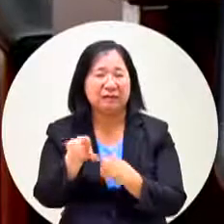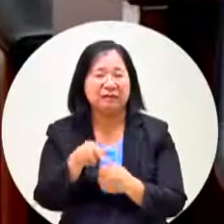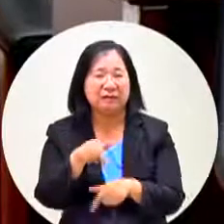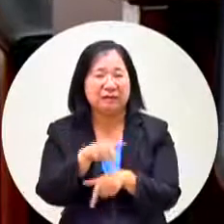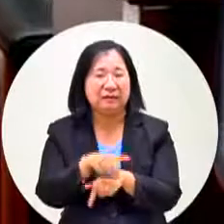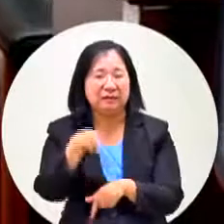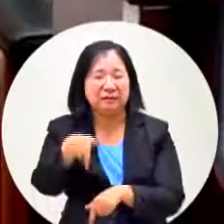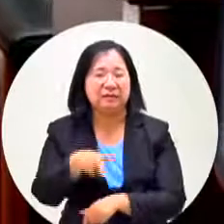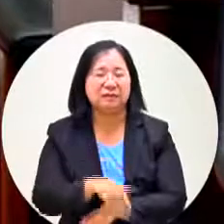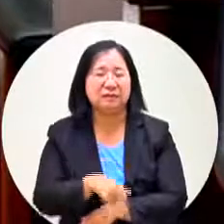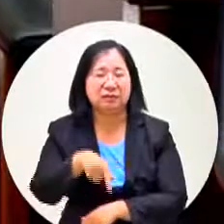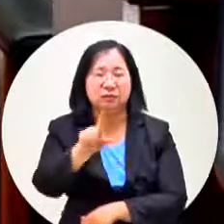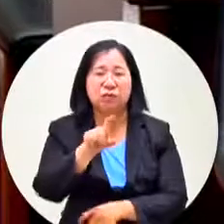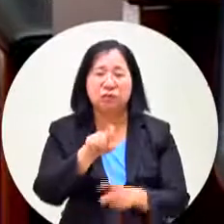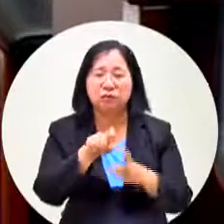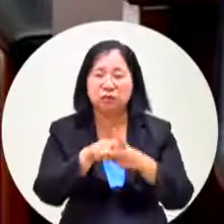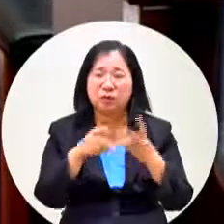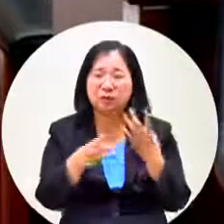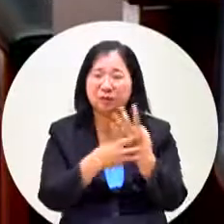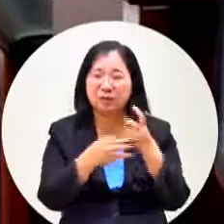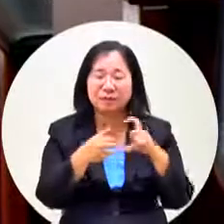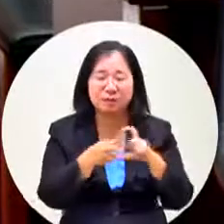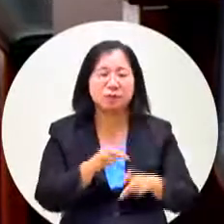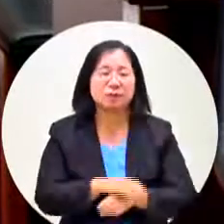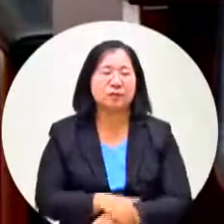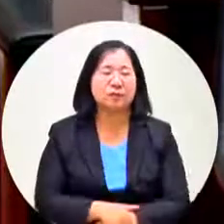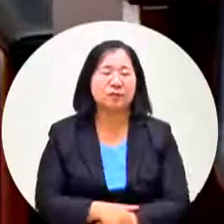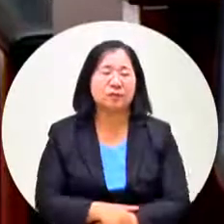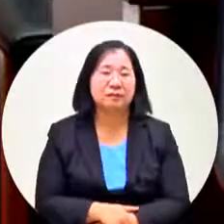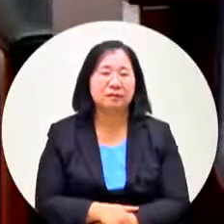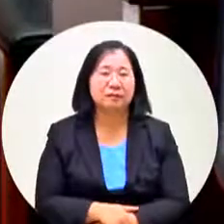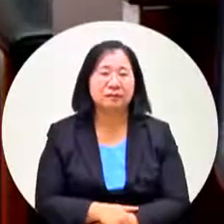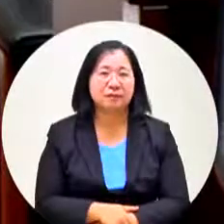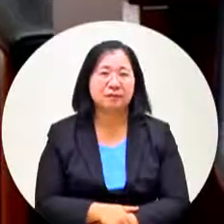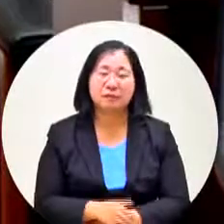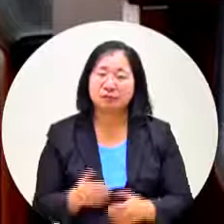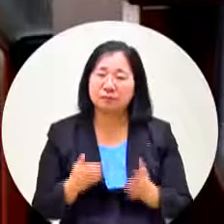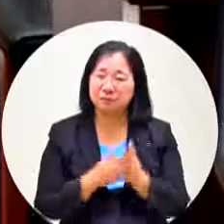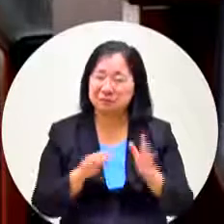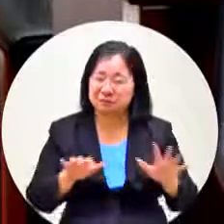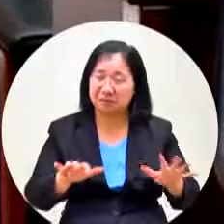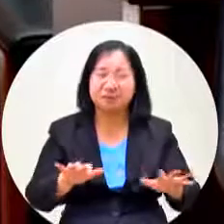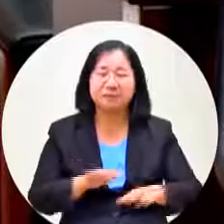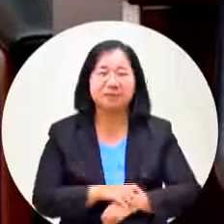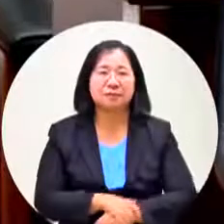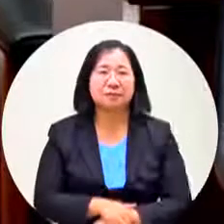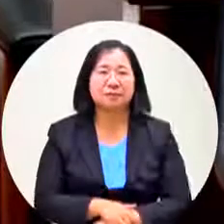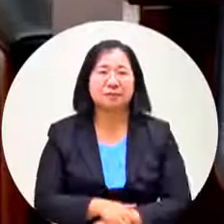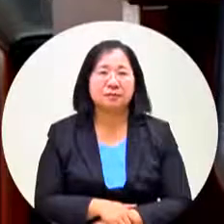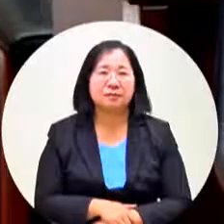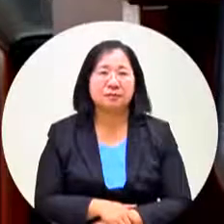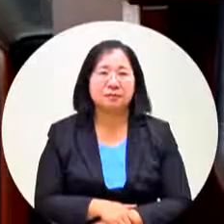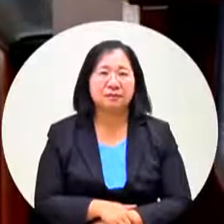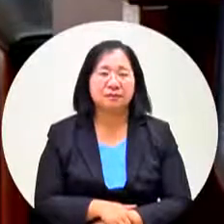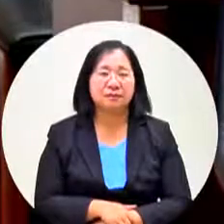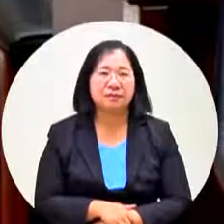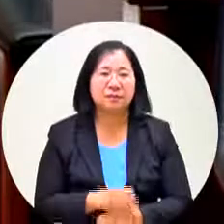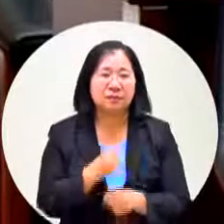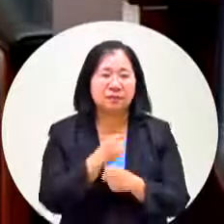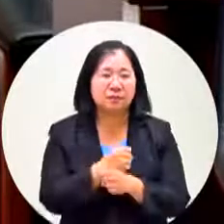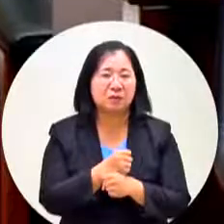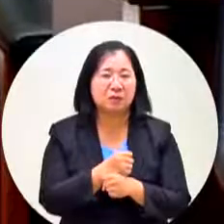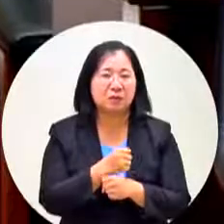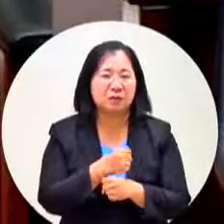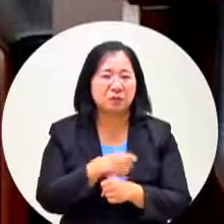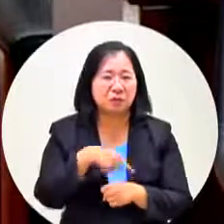辆啊，拢全部为这走北北的，啊，所以这上下班的为那边为屏东，哎，大邱屏